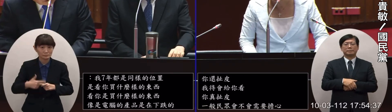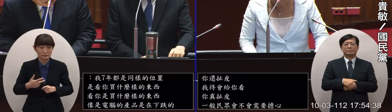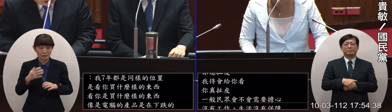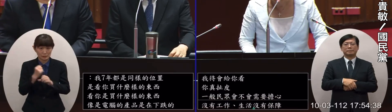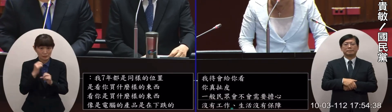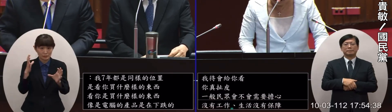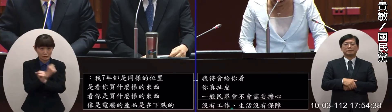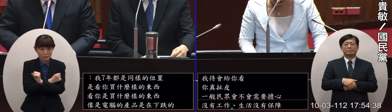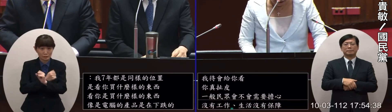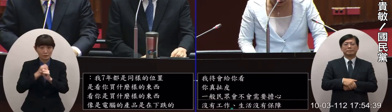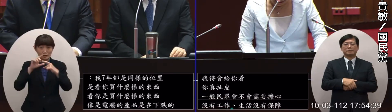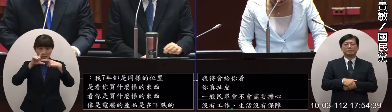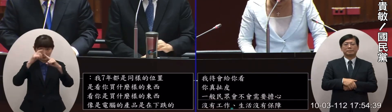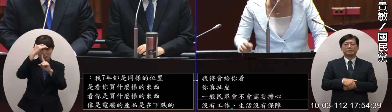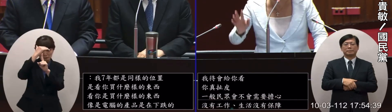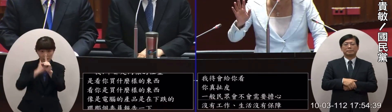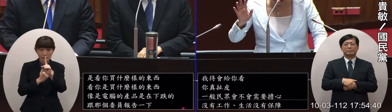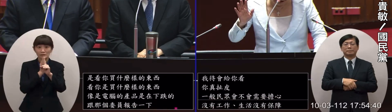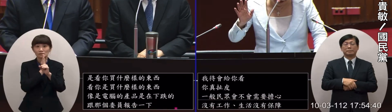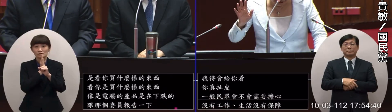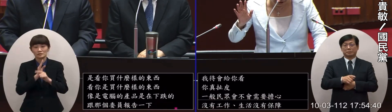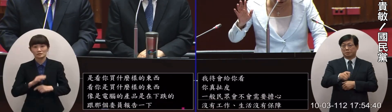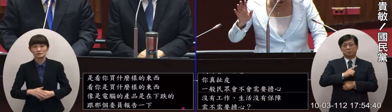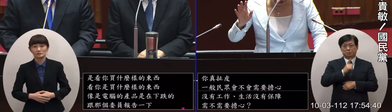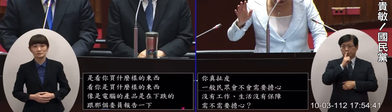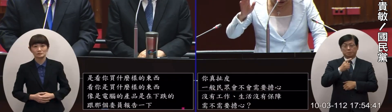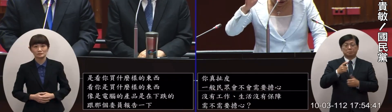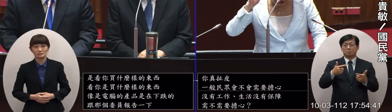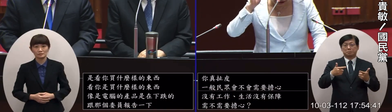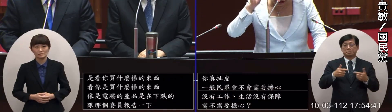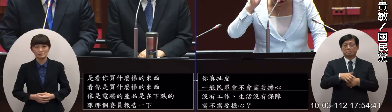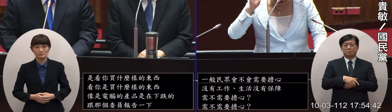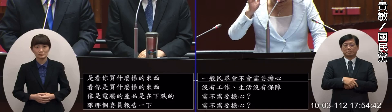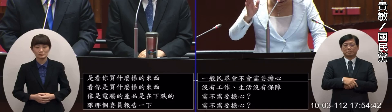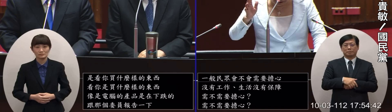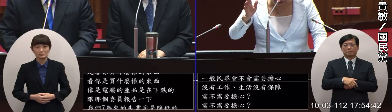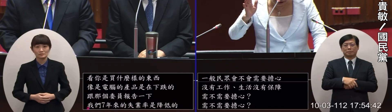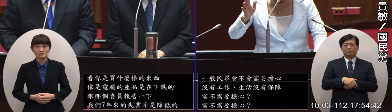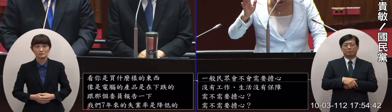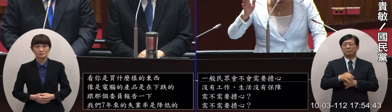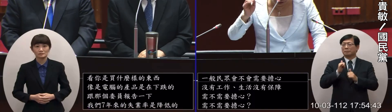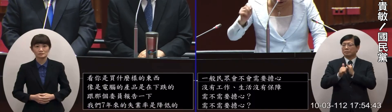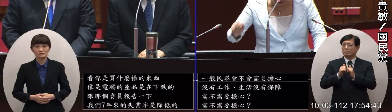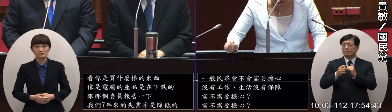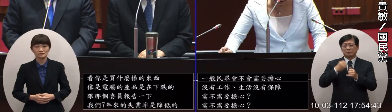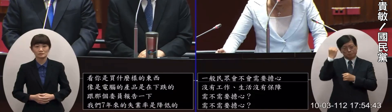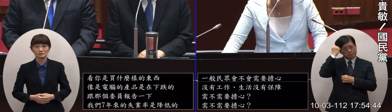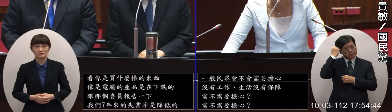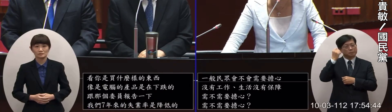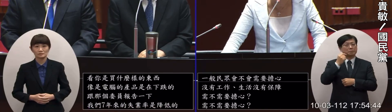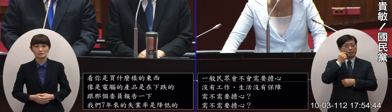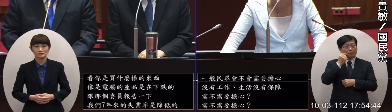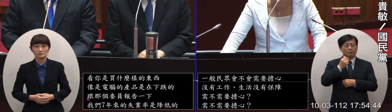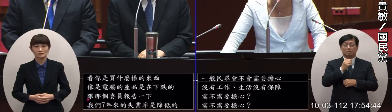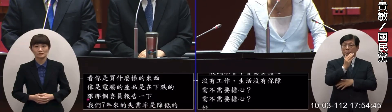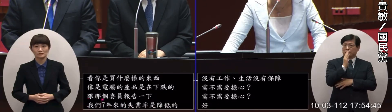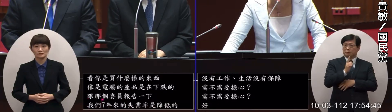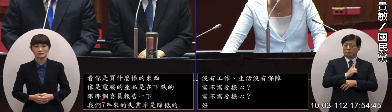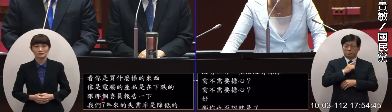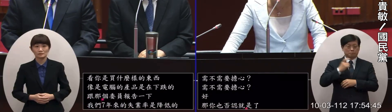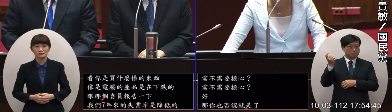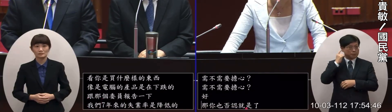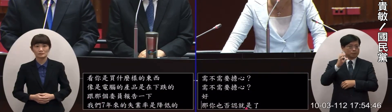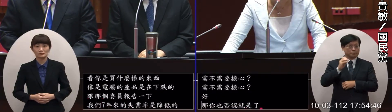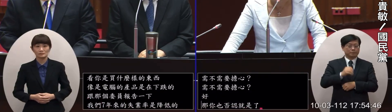是降低的。 啊，那你也否认就是了哈。这个民众的辛苦跟困难，政府有没有听